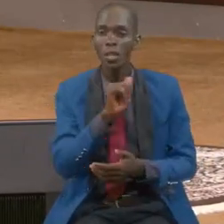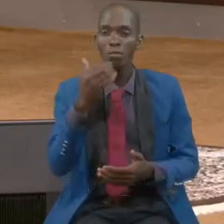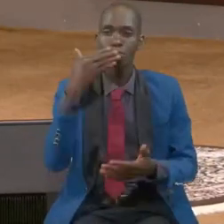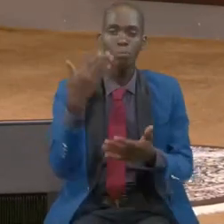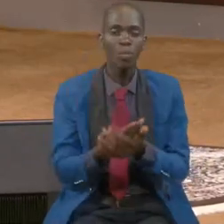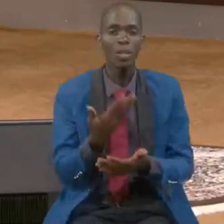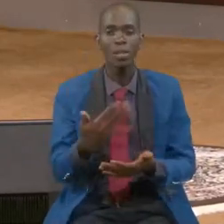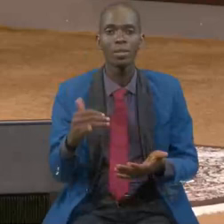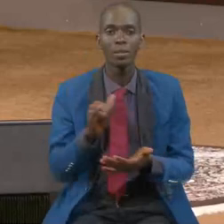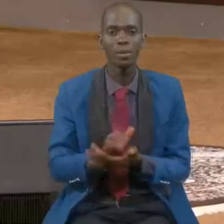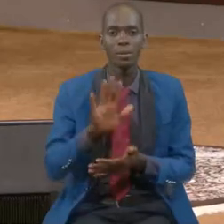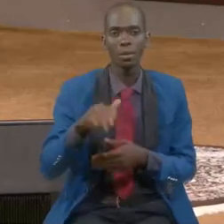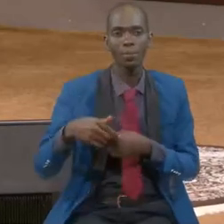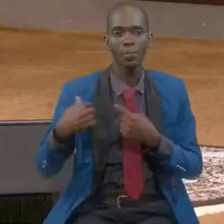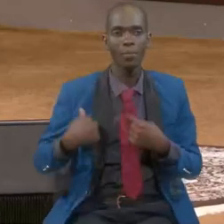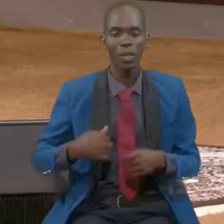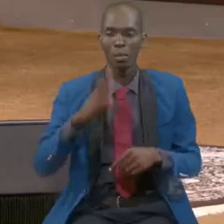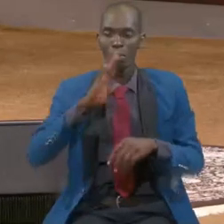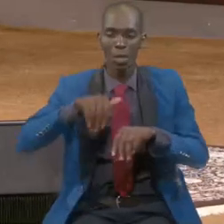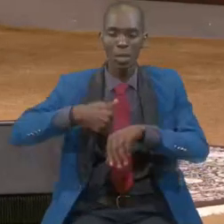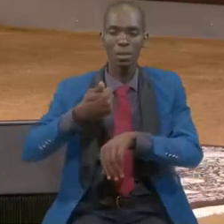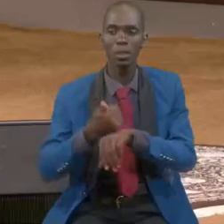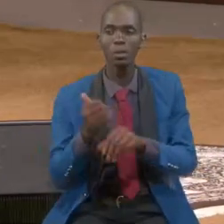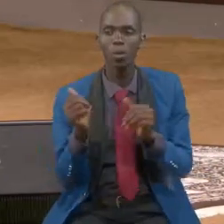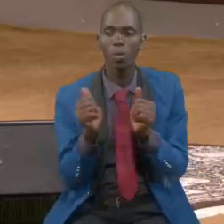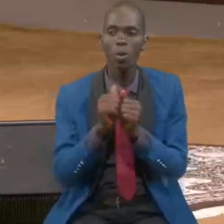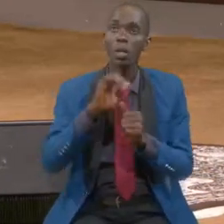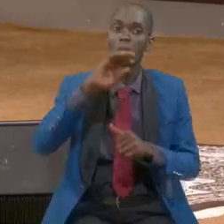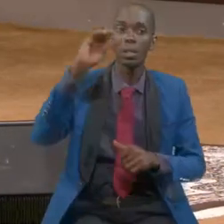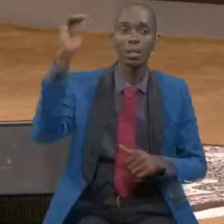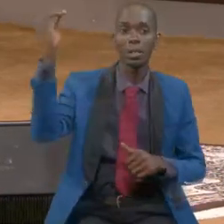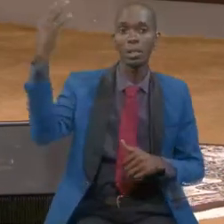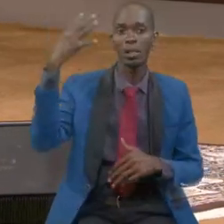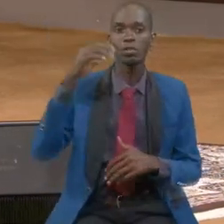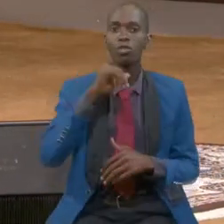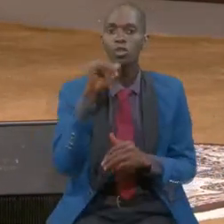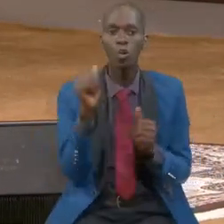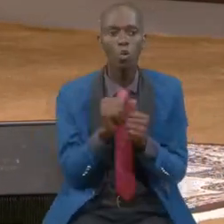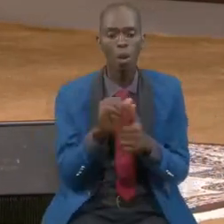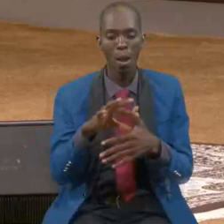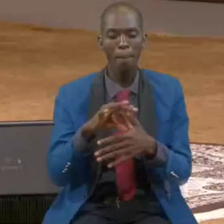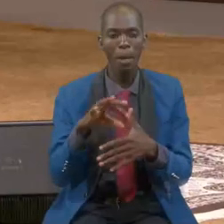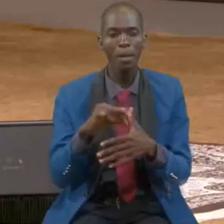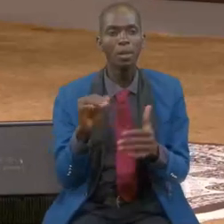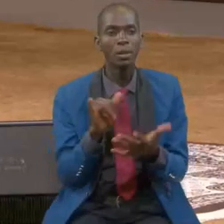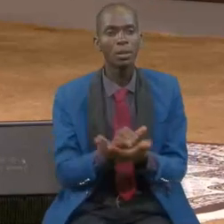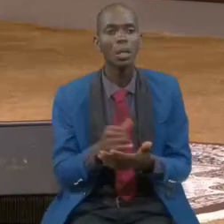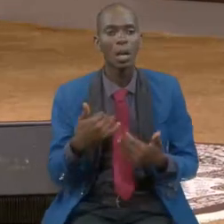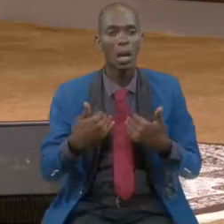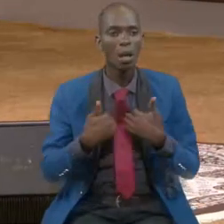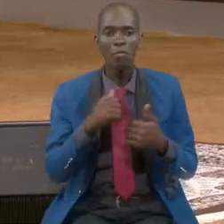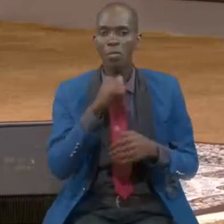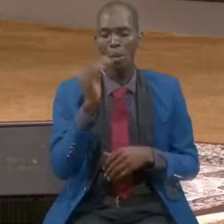Étrangers, car il est bon que le cœur soit affermi par la grâce et non par des aliments qui n'ont servi de rien